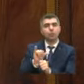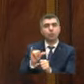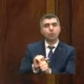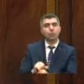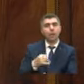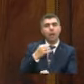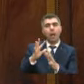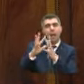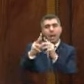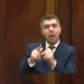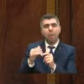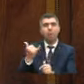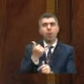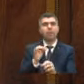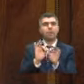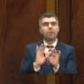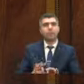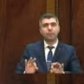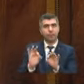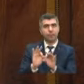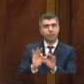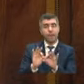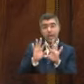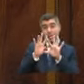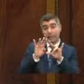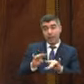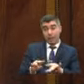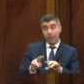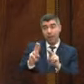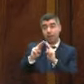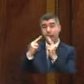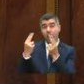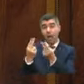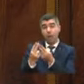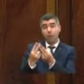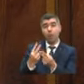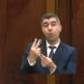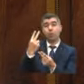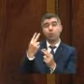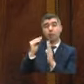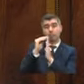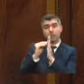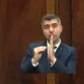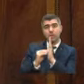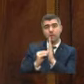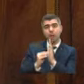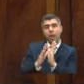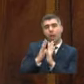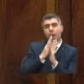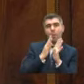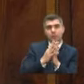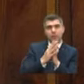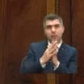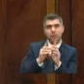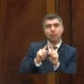لي الارقام غير مهمه. النهار يجي شي تقرير دولي نقص فيه جوج المراتب كتجي كتنوض غوتو عليا هنا، النهار نزيد